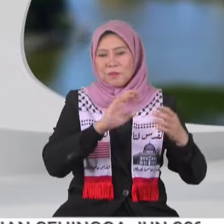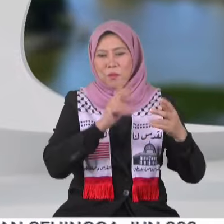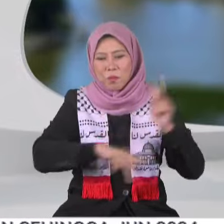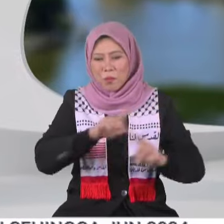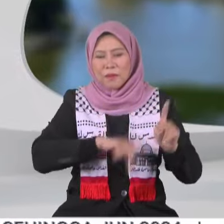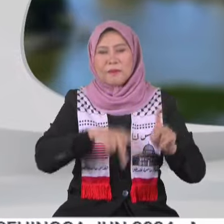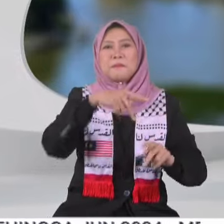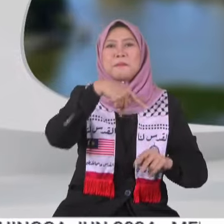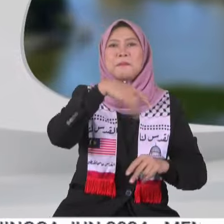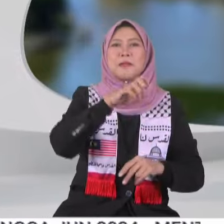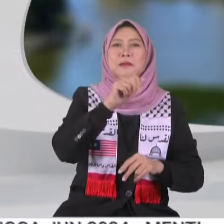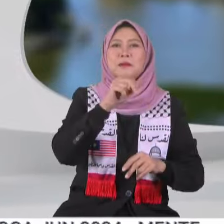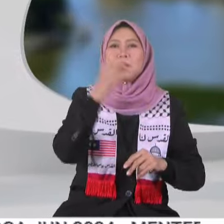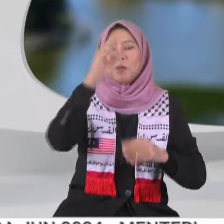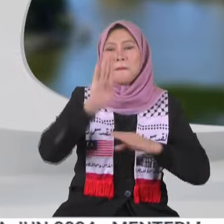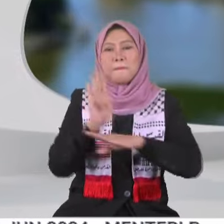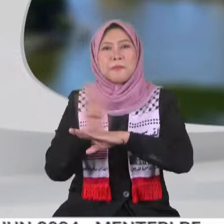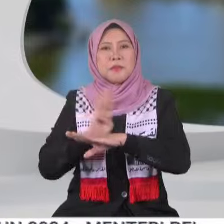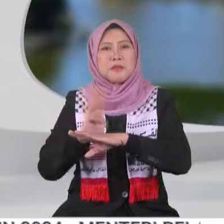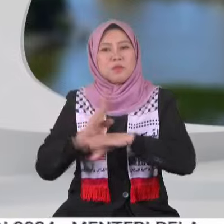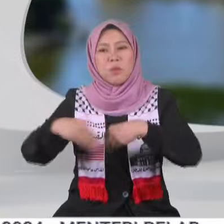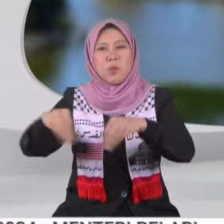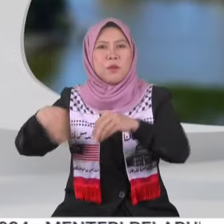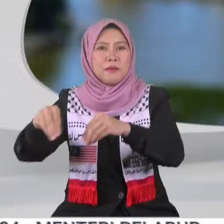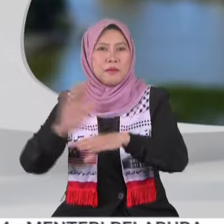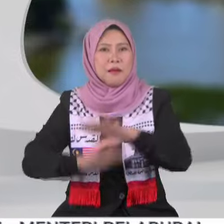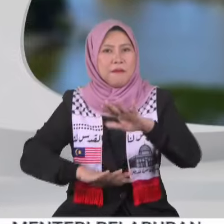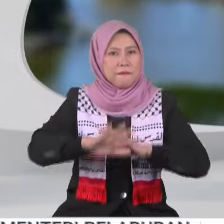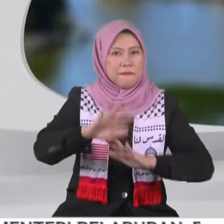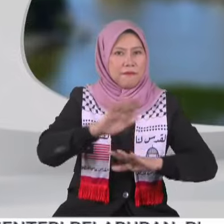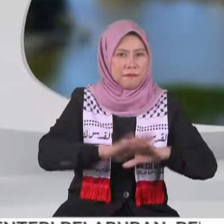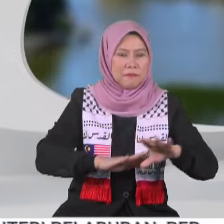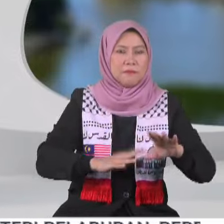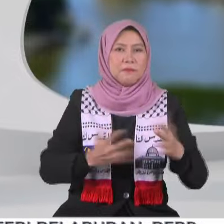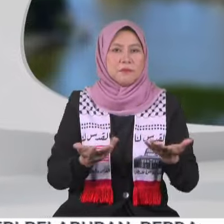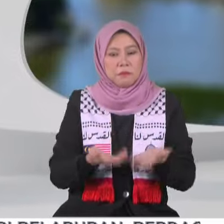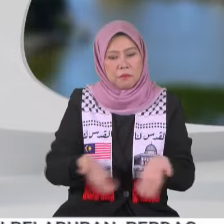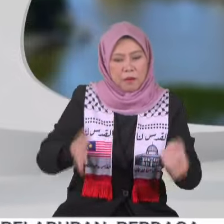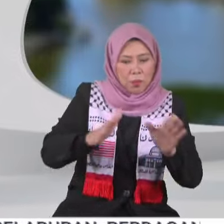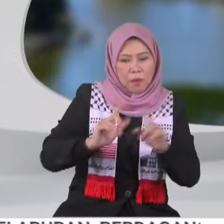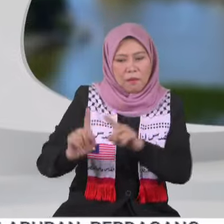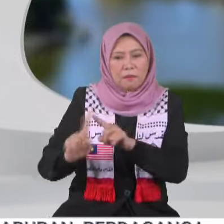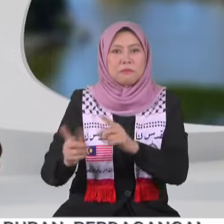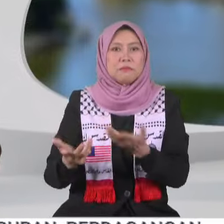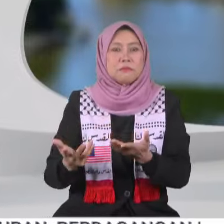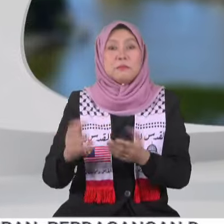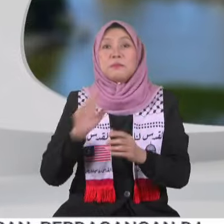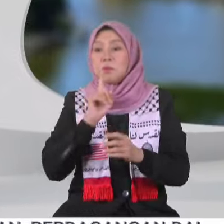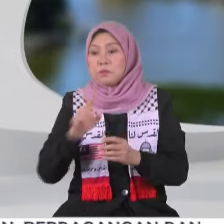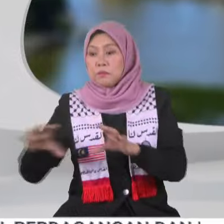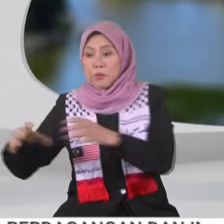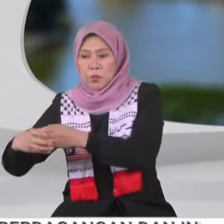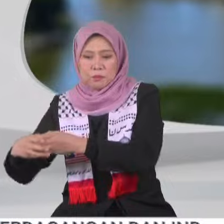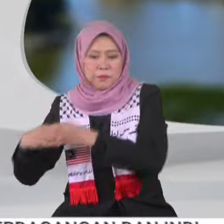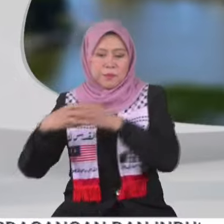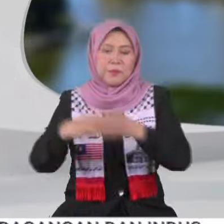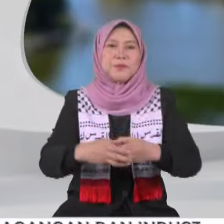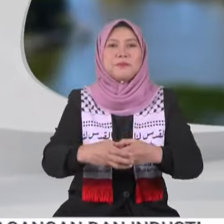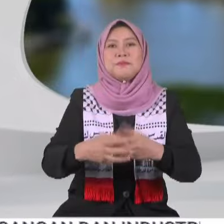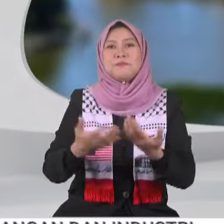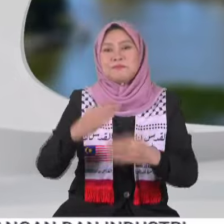Penan memasarkan hasil kraft mereka. Menyedari hal itu, Kraft Tangan Malaysia turun padang untuk membantu membawa keluar produk